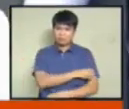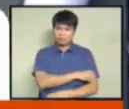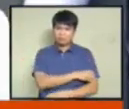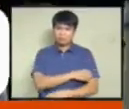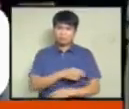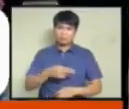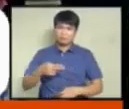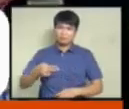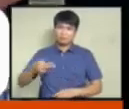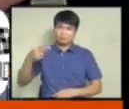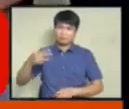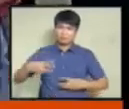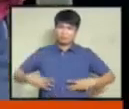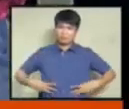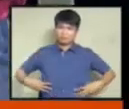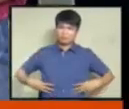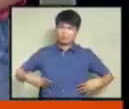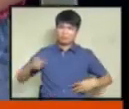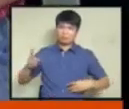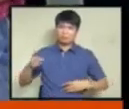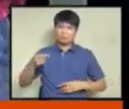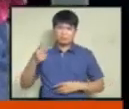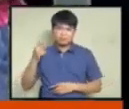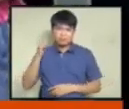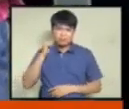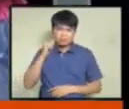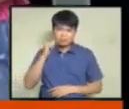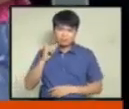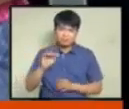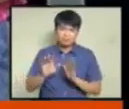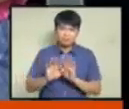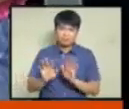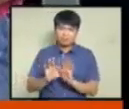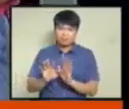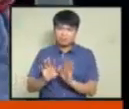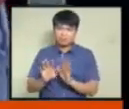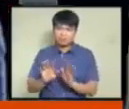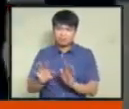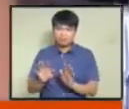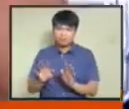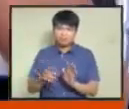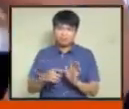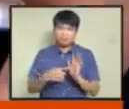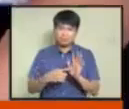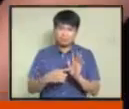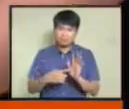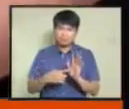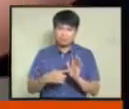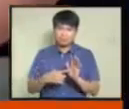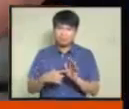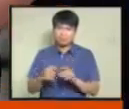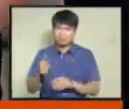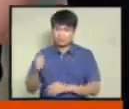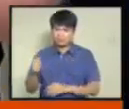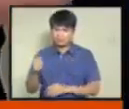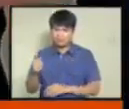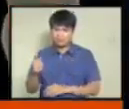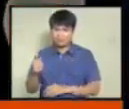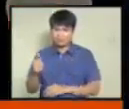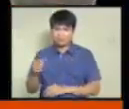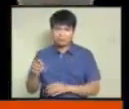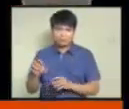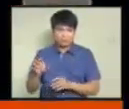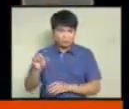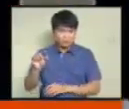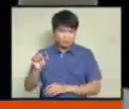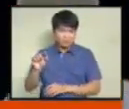high waist. Para naman sa mga girls, huwag daw masyadong revealing. Suwak na daw ang konting pasilip